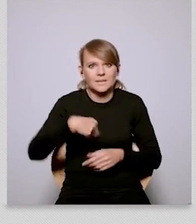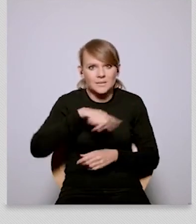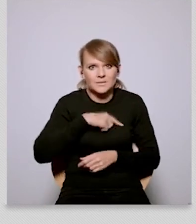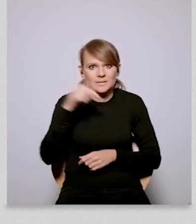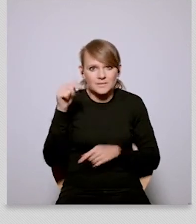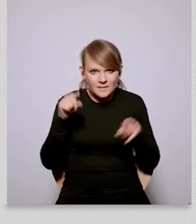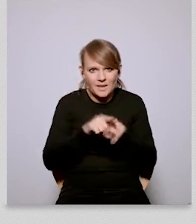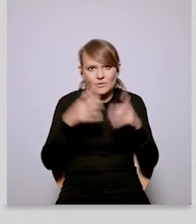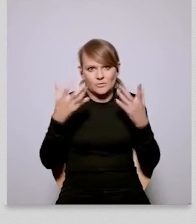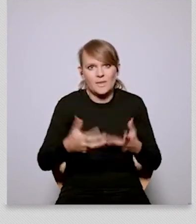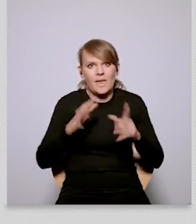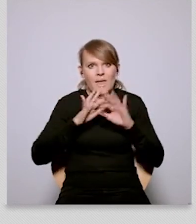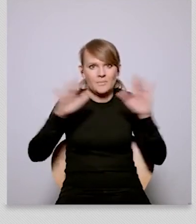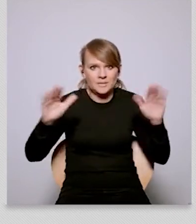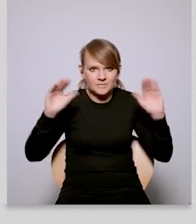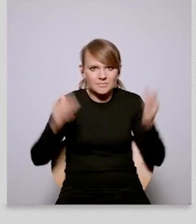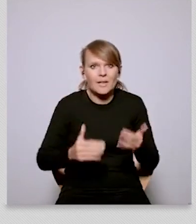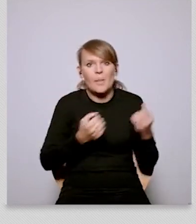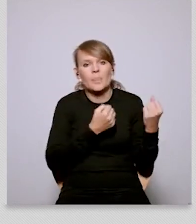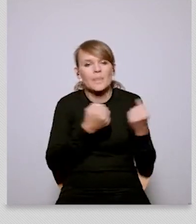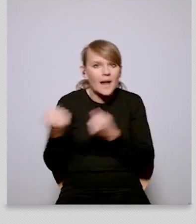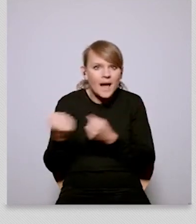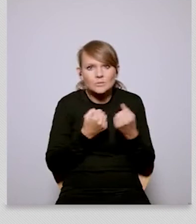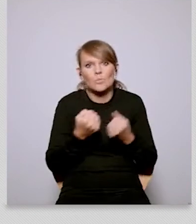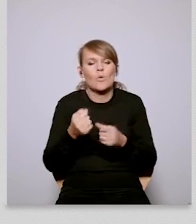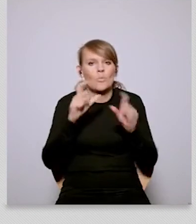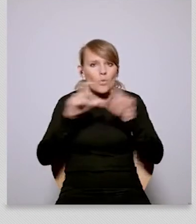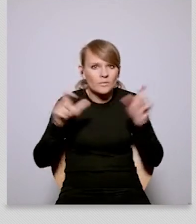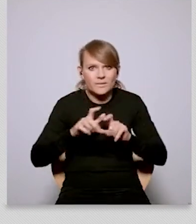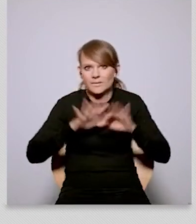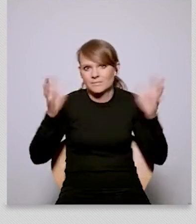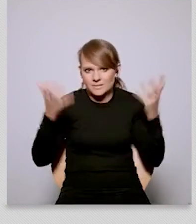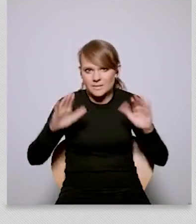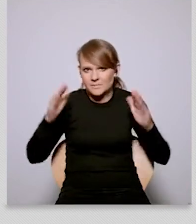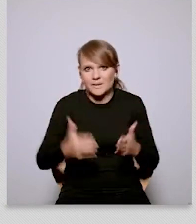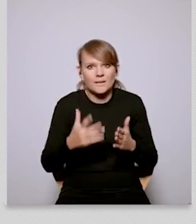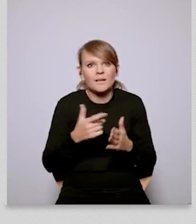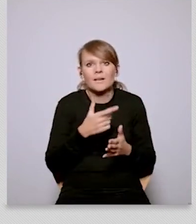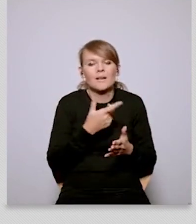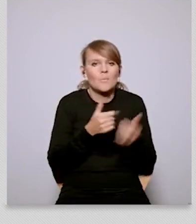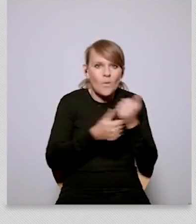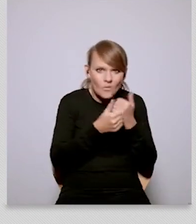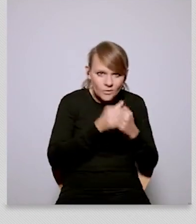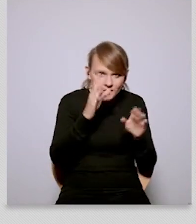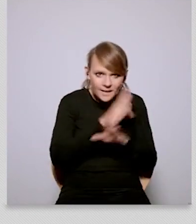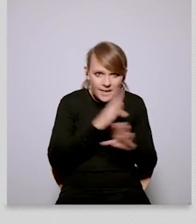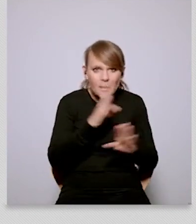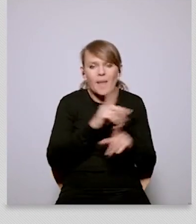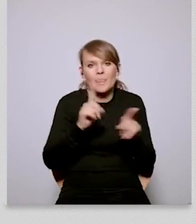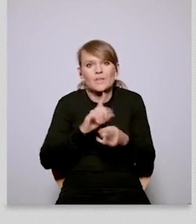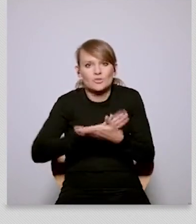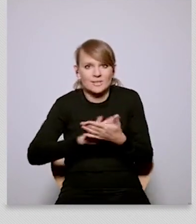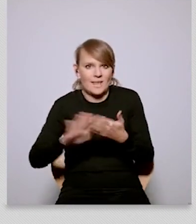ograniczać emisję z transportu i z budynków również dlatego nie ze względu na klimat ale też czystość powietrza